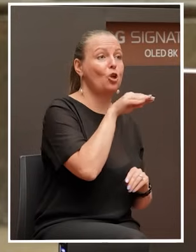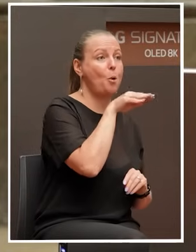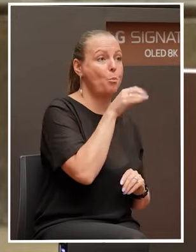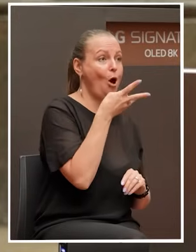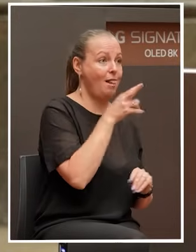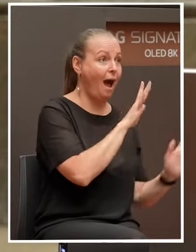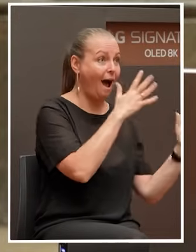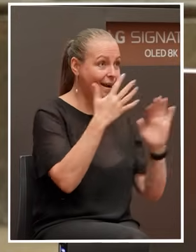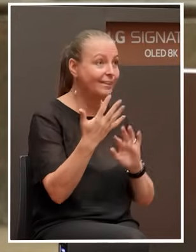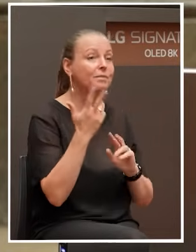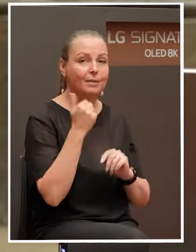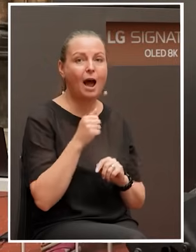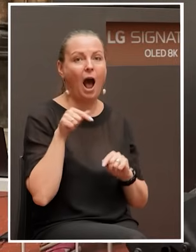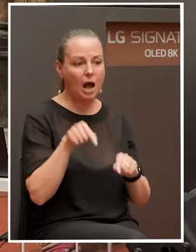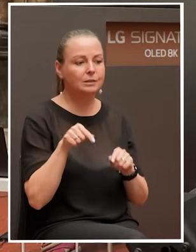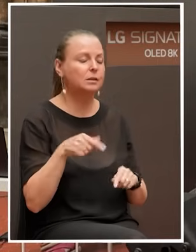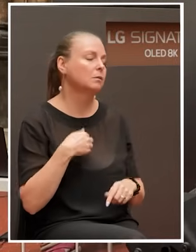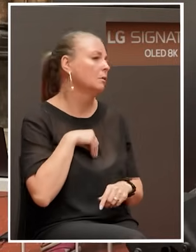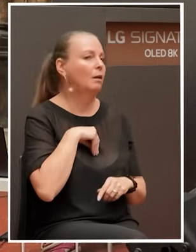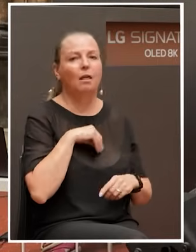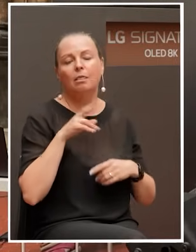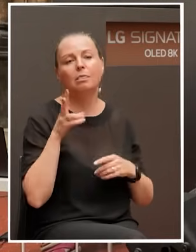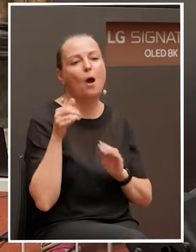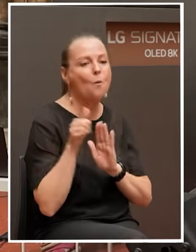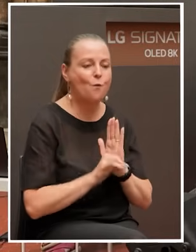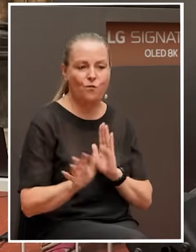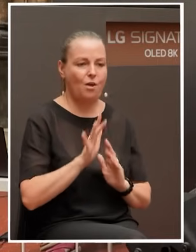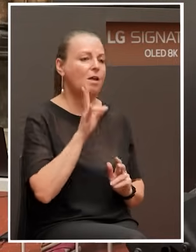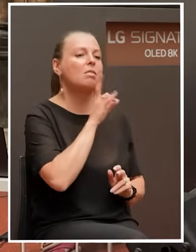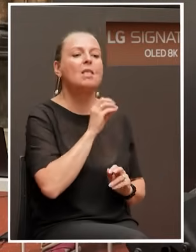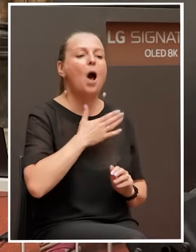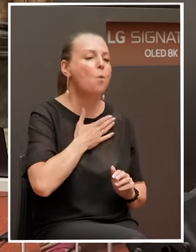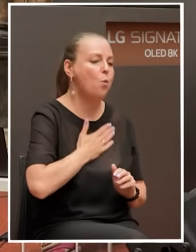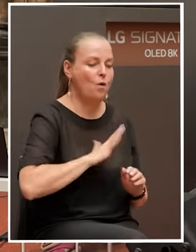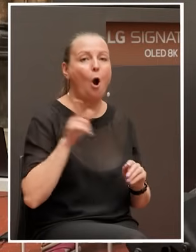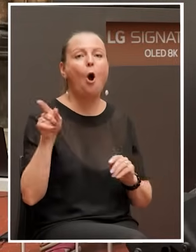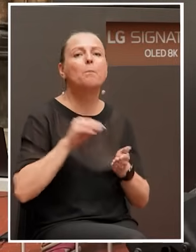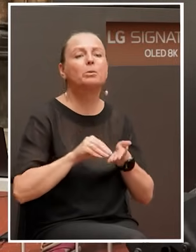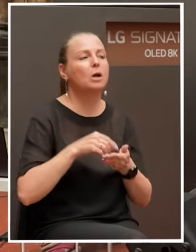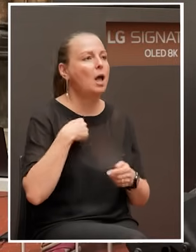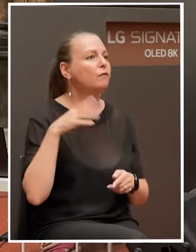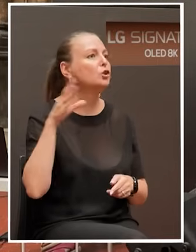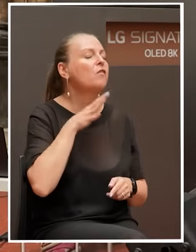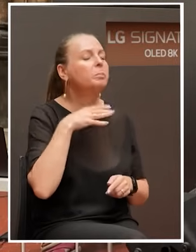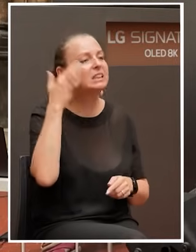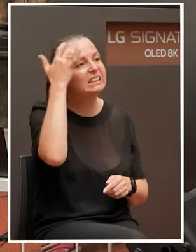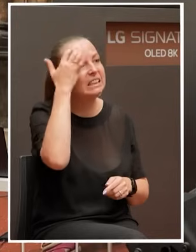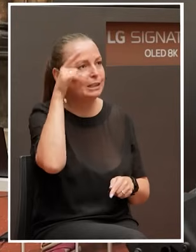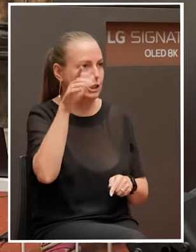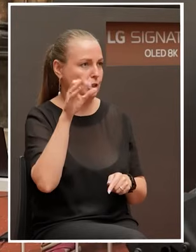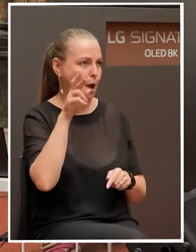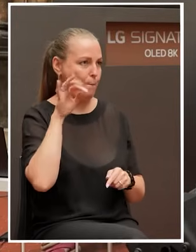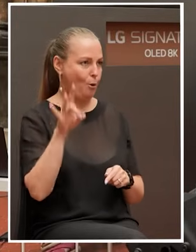постоянно находится в состоянии неуверенности, неудовлетворенности. Он пишет, что собор ему снится, что во сне собор